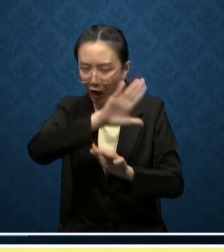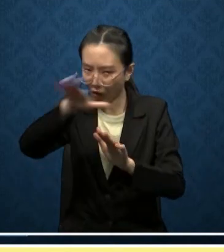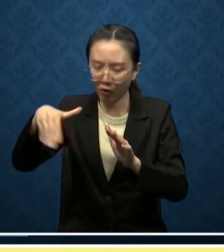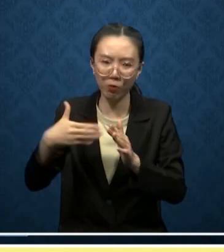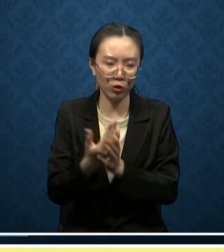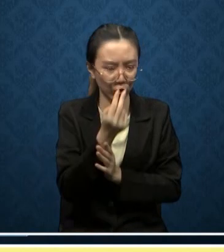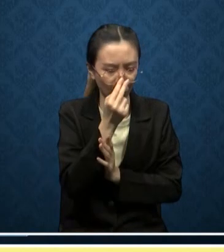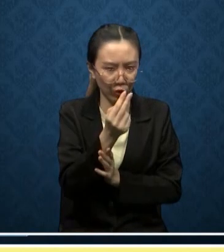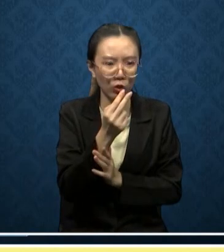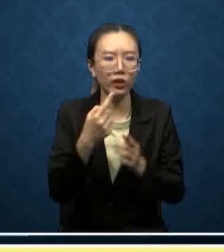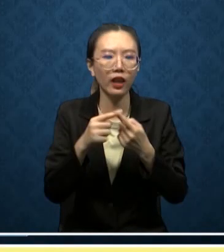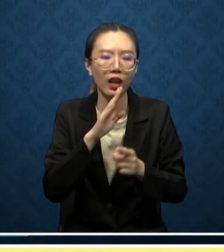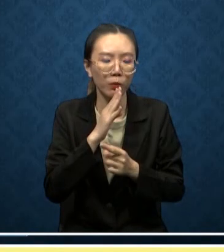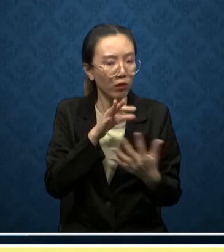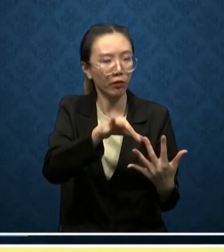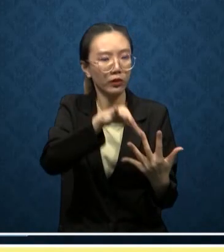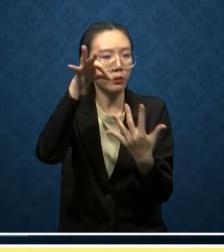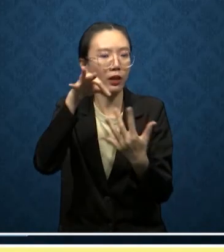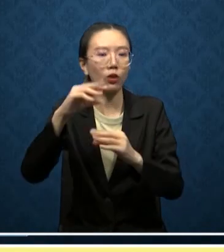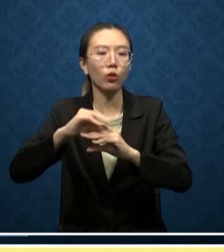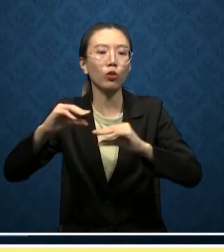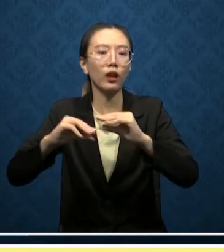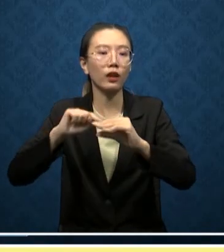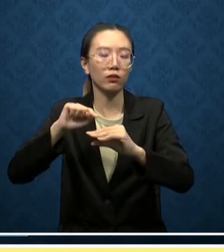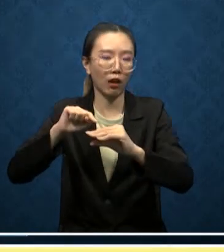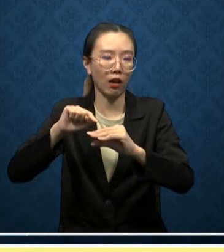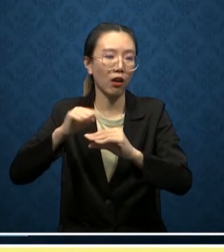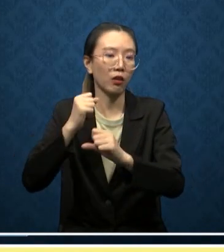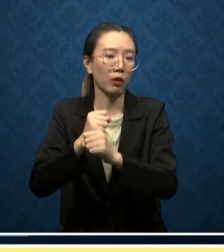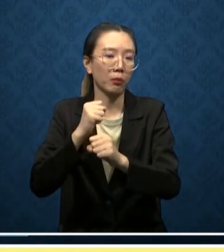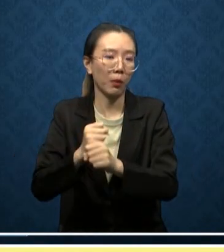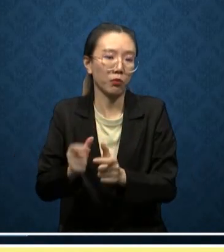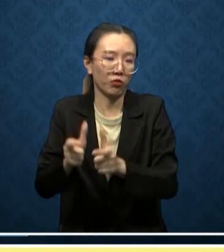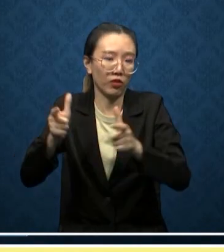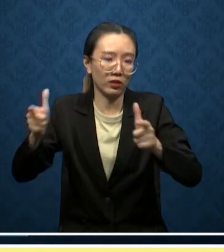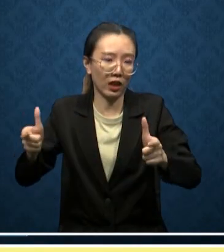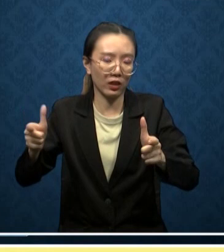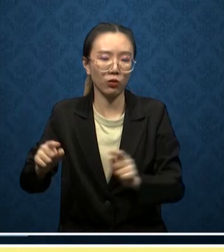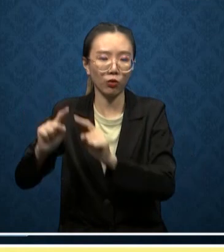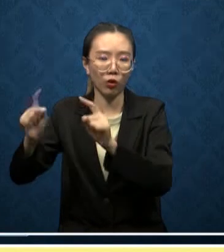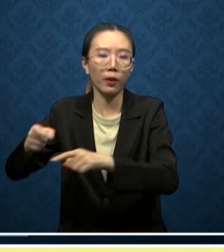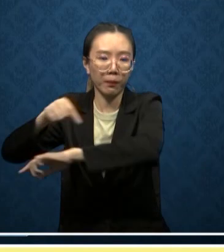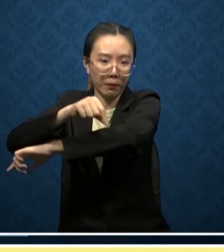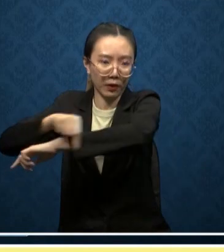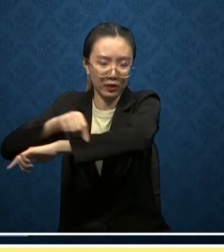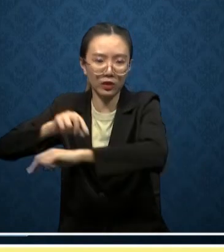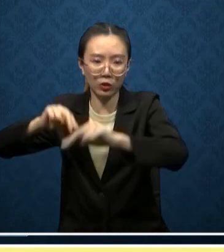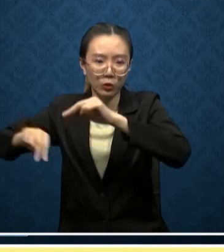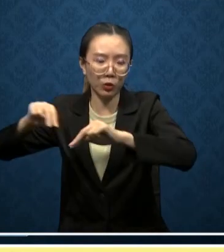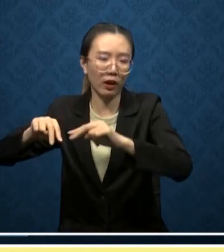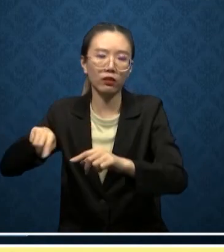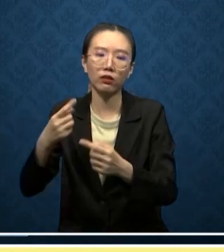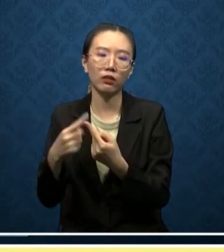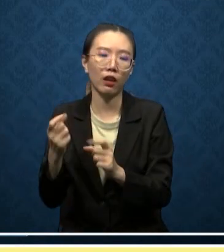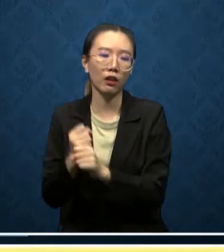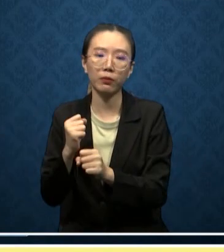พอติดหยิบโครงการขึ้นมาโครงการนึงว่าเป็นโครงการเคื่อนเร่องแปลงใหญ่แล้วก็วงแล้วว่าตรวจบัญชีระบอกนั้นคือความสำเร็จและไม่สำเร็จของการ